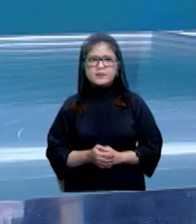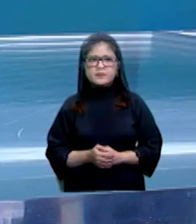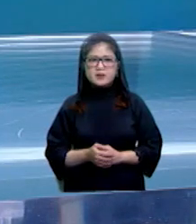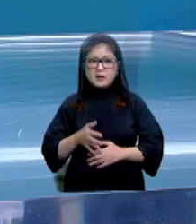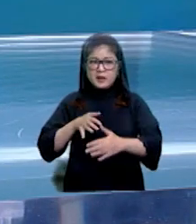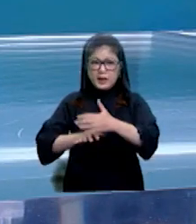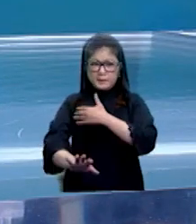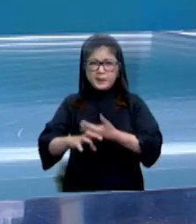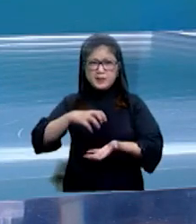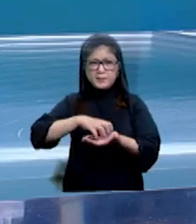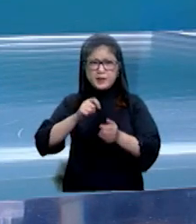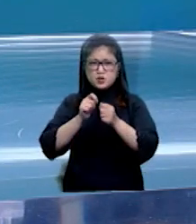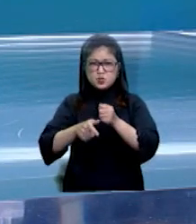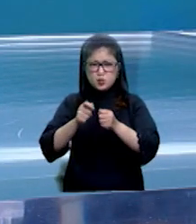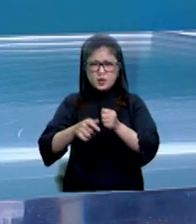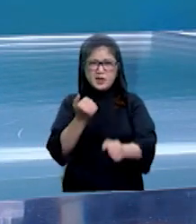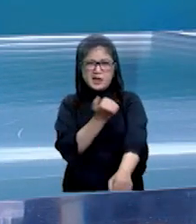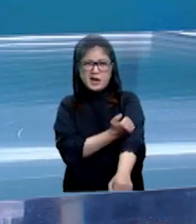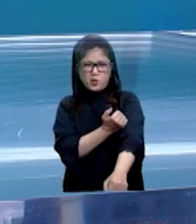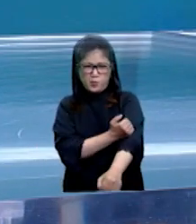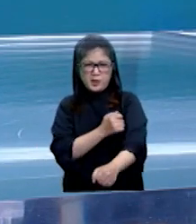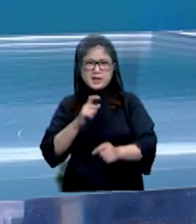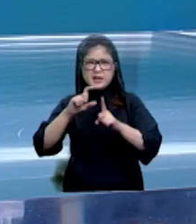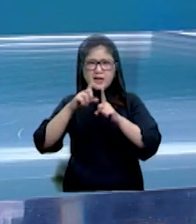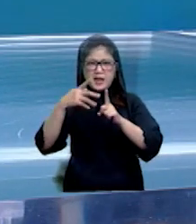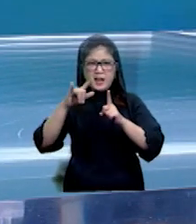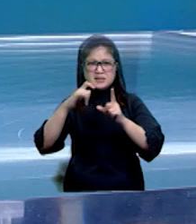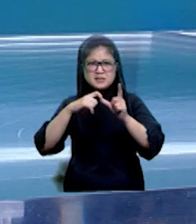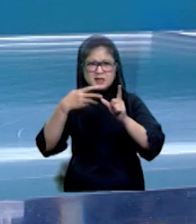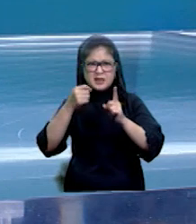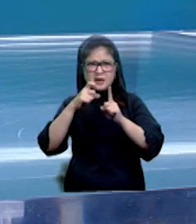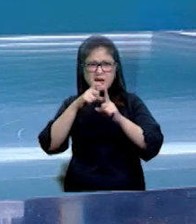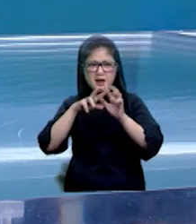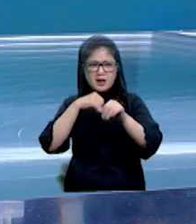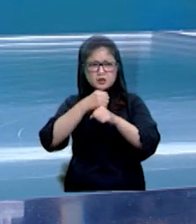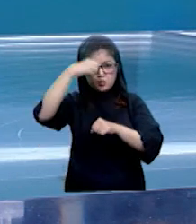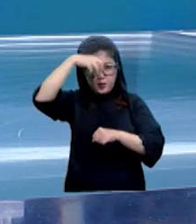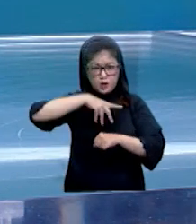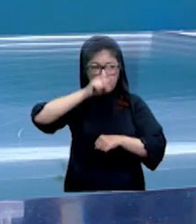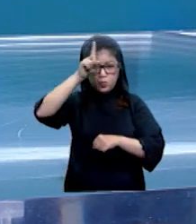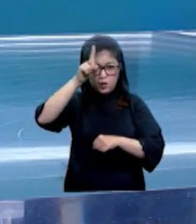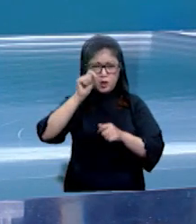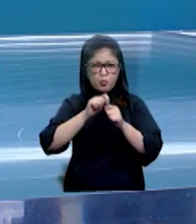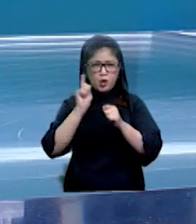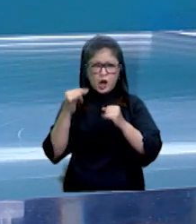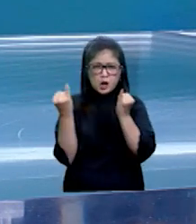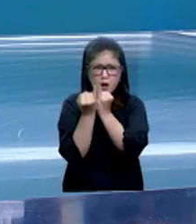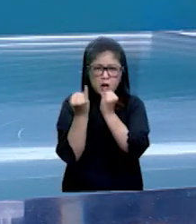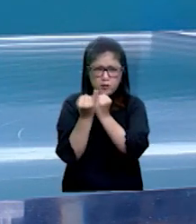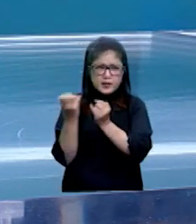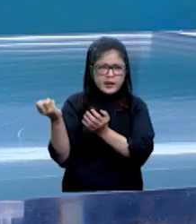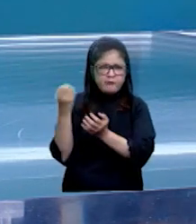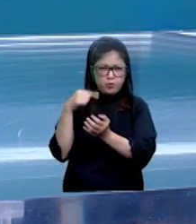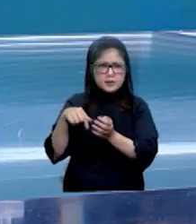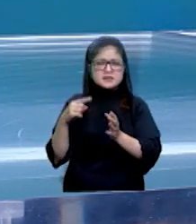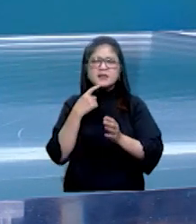Pemirsa, penggerebekan sarang judi dan narkoba di Deli Serdang, Sumatera Utara diwarnai aksi perlawanan. Informasi ini dirangkum dalam Seputar